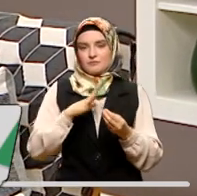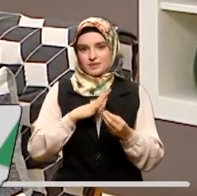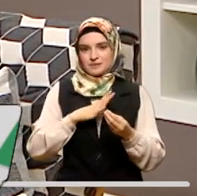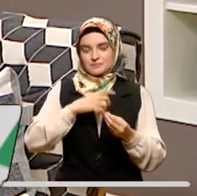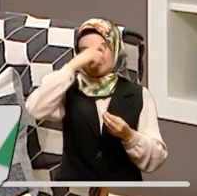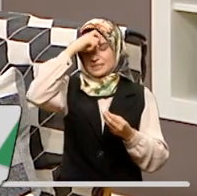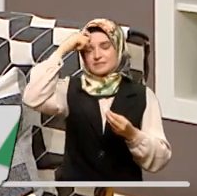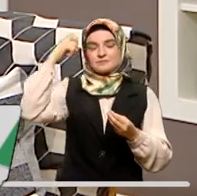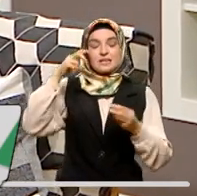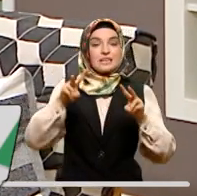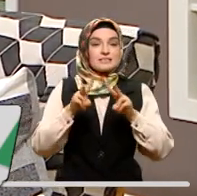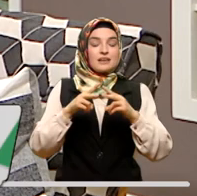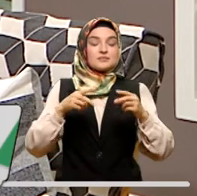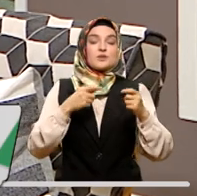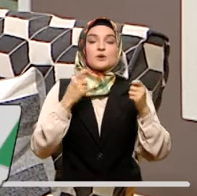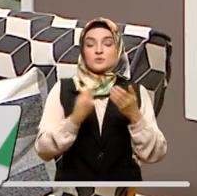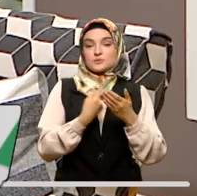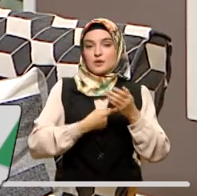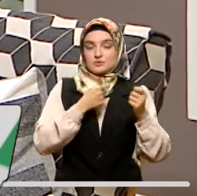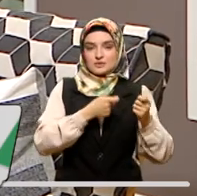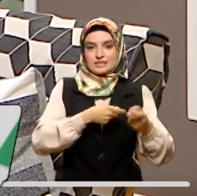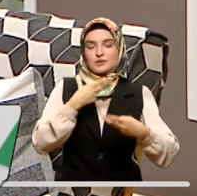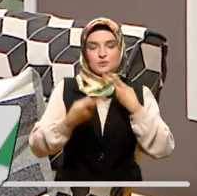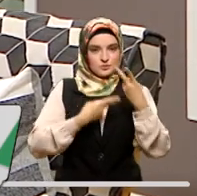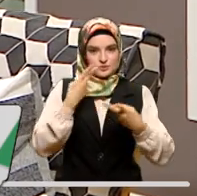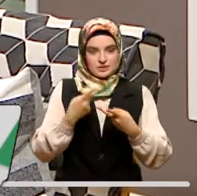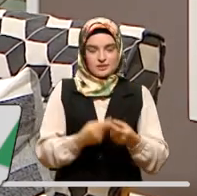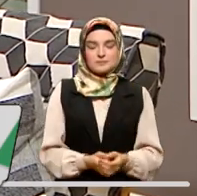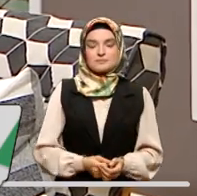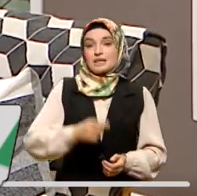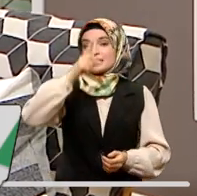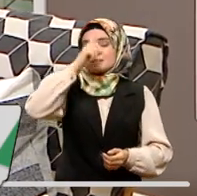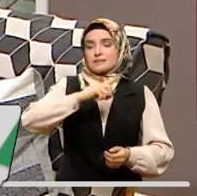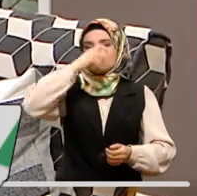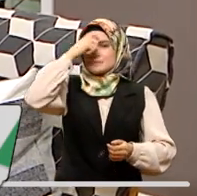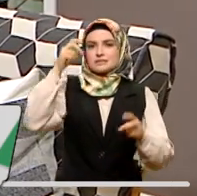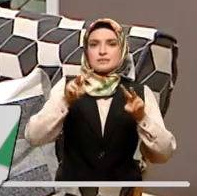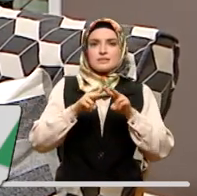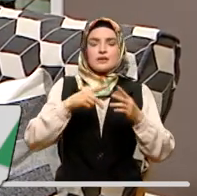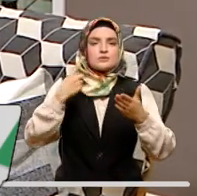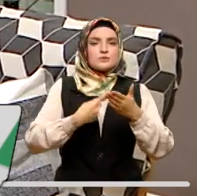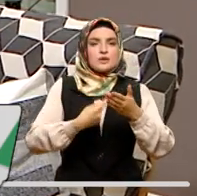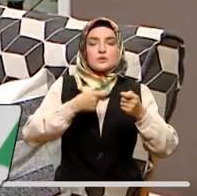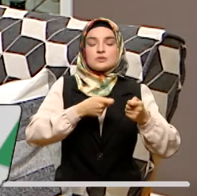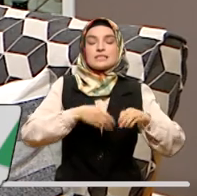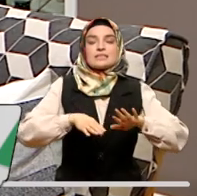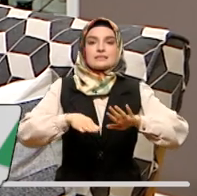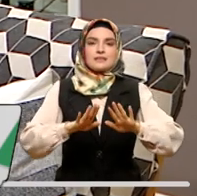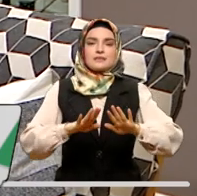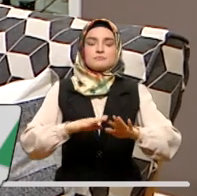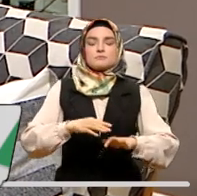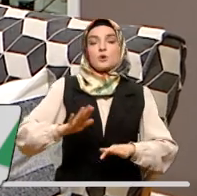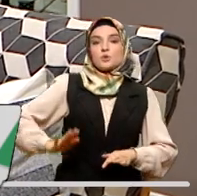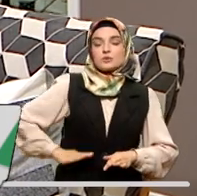Kur'an kursları. İşte bugün yayınımızda yaz Kur'an kurslarını konuşacağız efendim. Sadece yaz Kur'an kurslarımızı değil, çocuğun din eğitiminde önemli olan